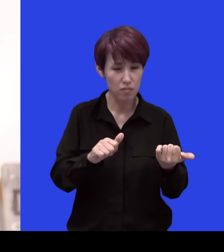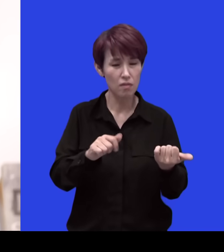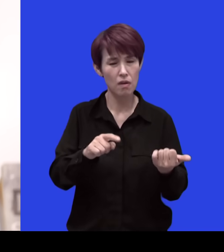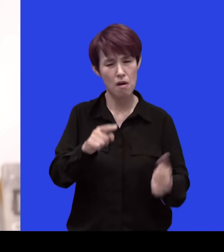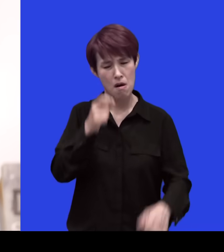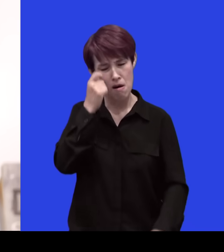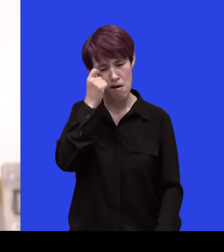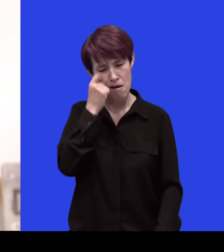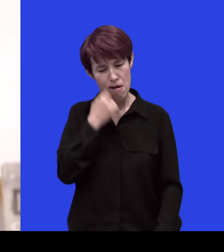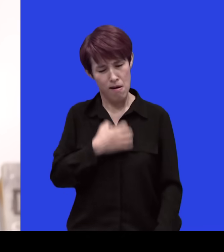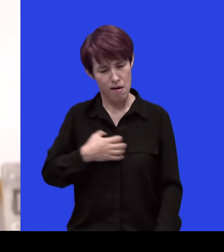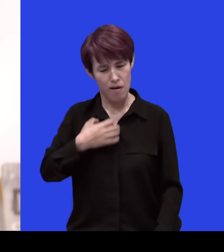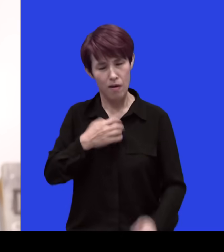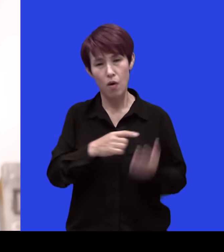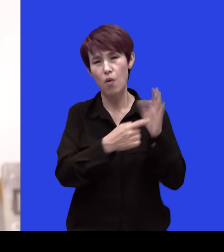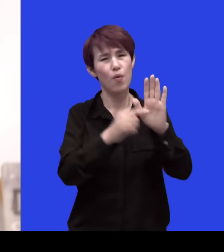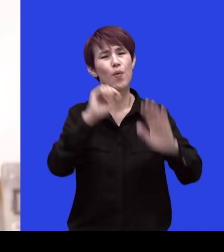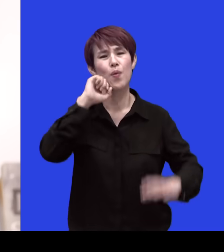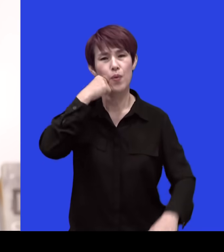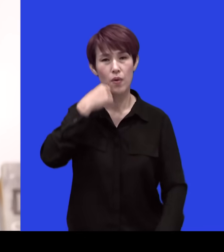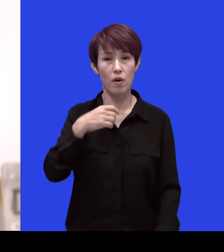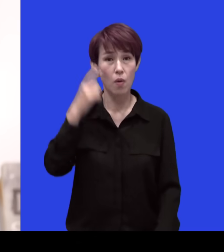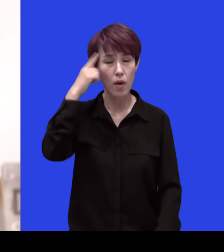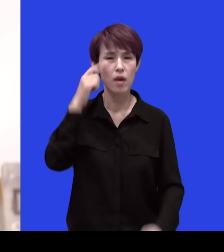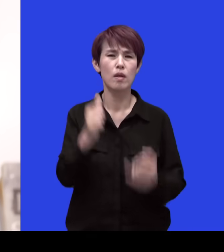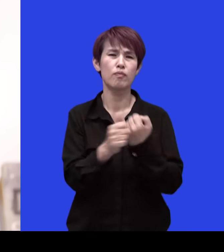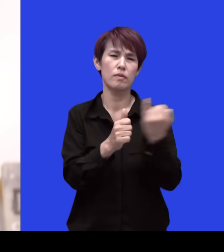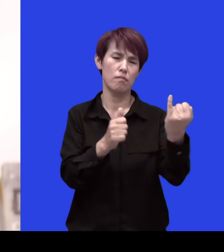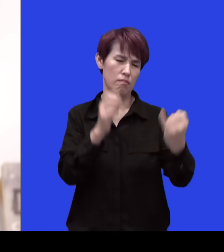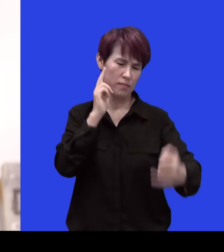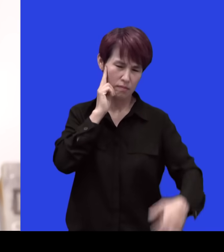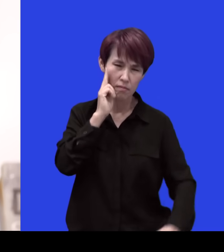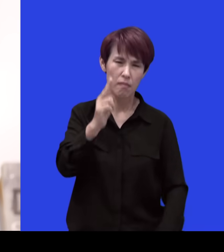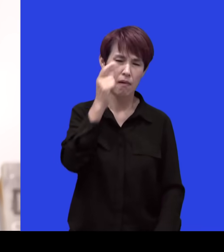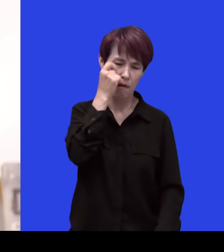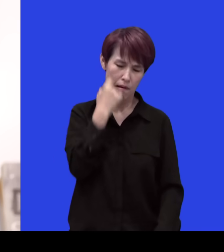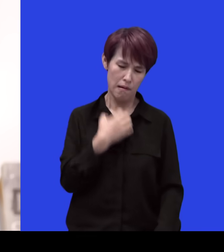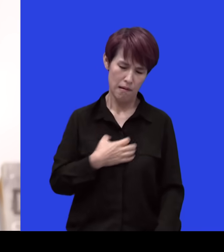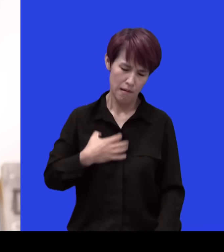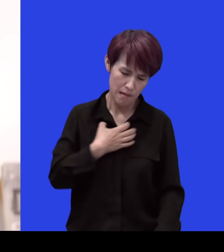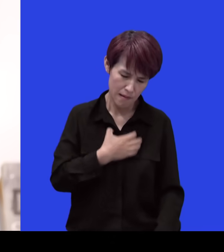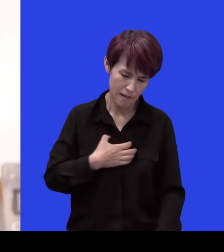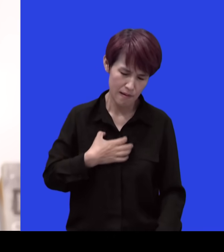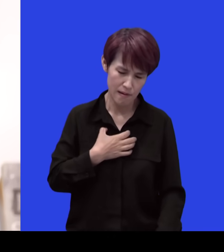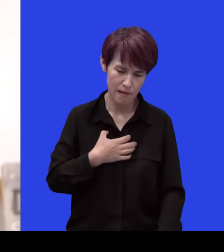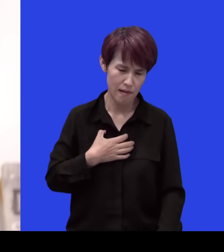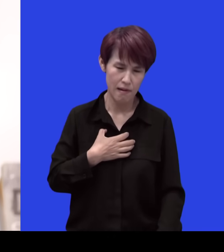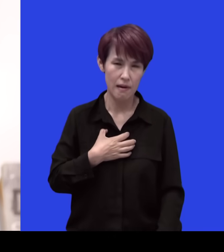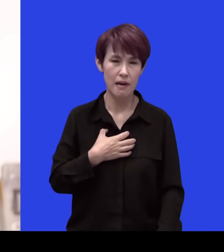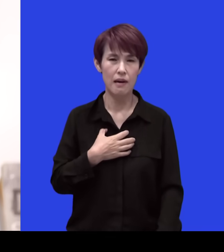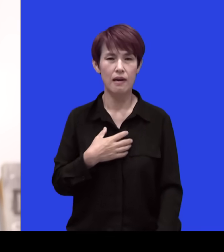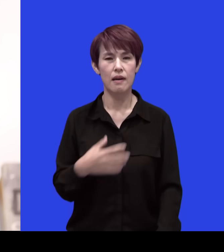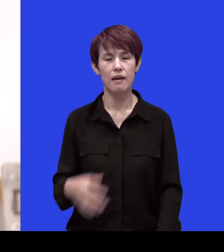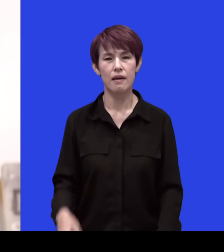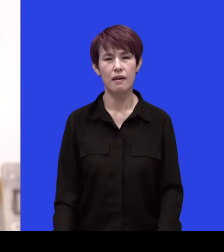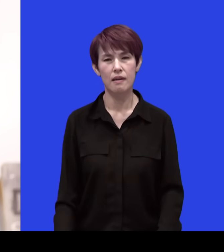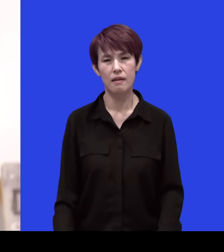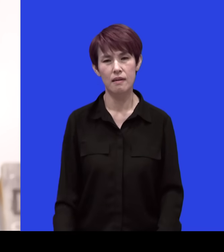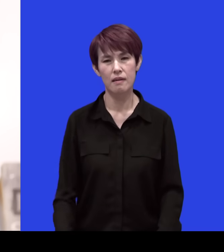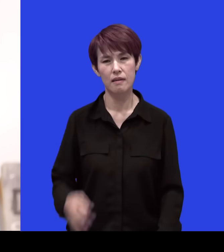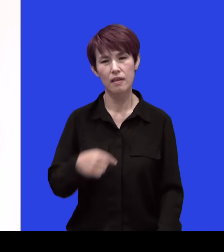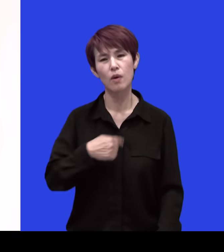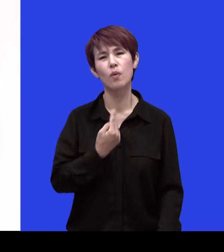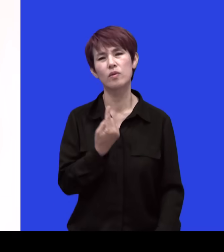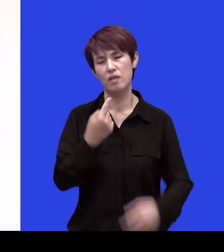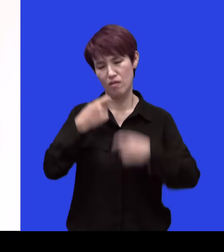왜냐하면 우리 집 사람이 너무 이러니까 이제 이번 끝 못하고 나 혼자